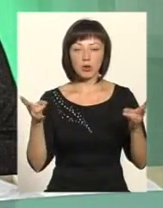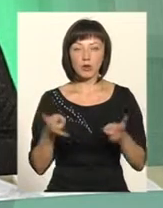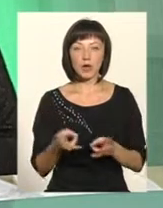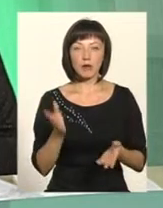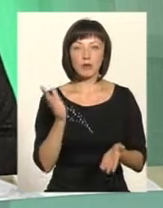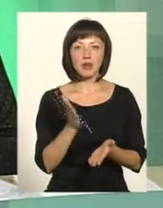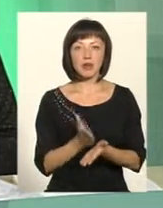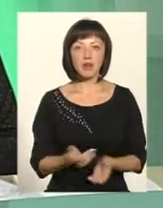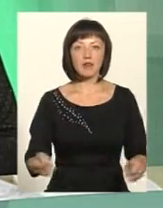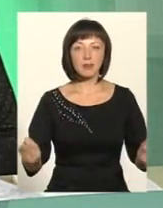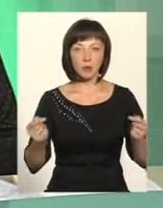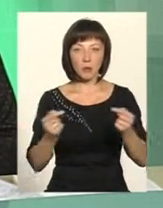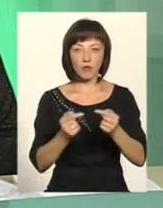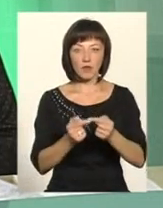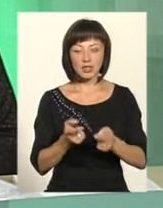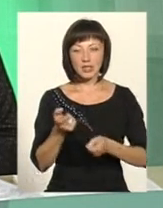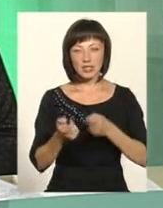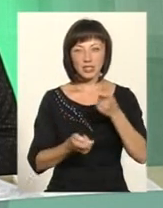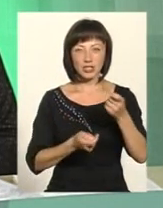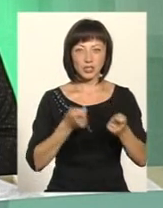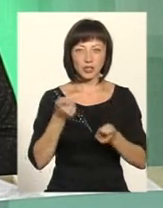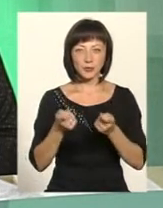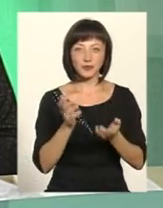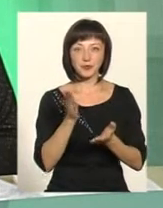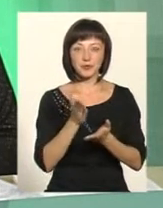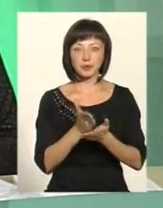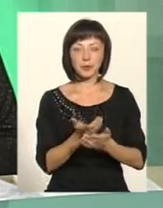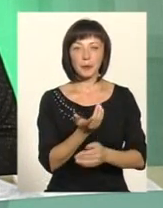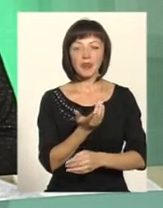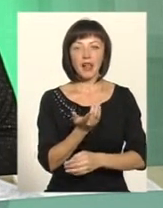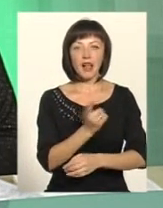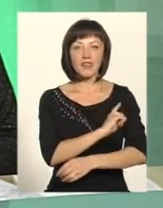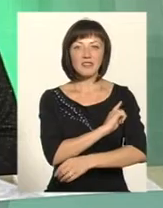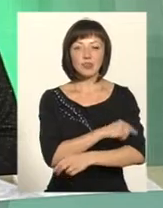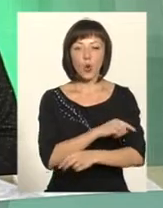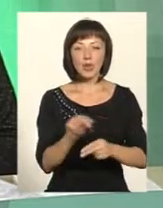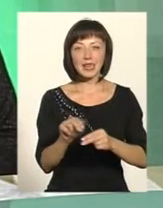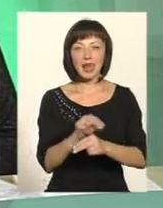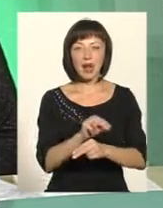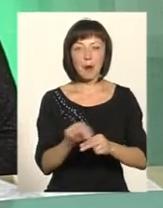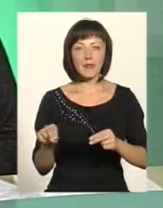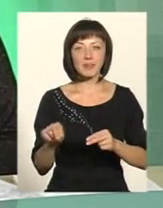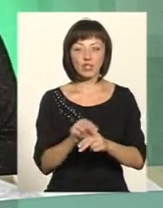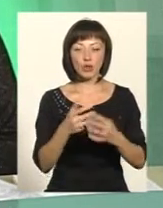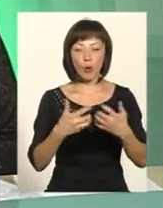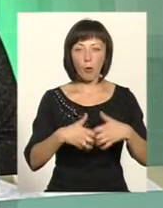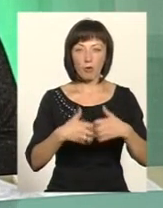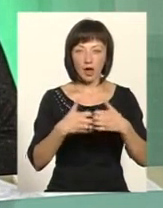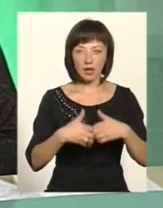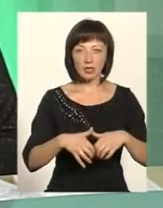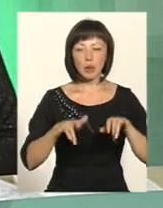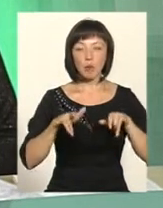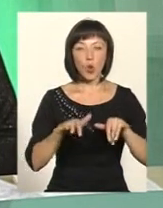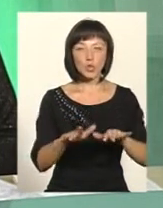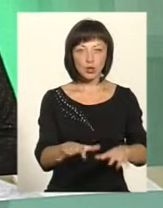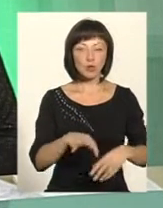відповідне, не в значній мірі, але є фізіотерапевтичне обладнання, будуть проведені фізіотерапевтичні процедури,